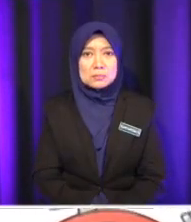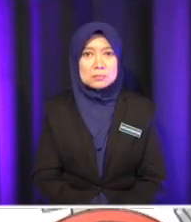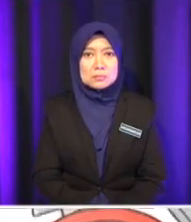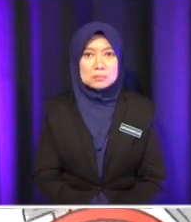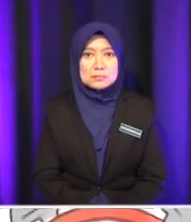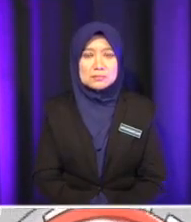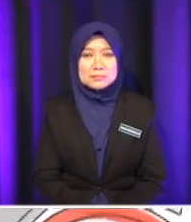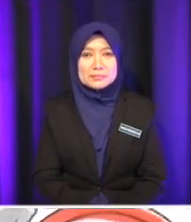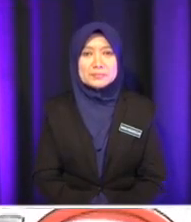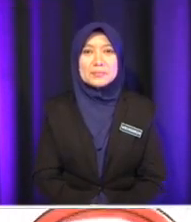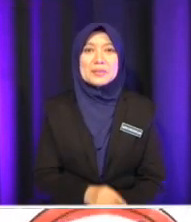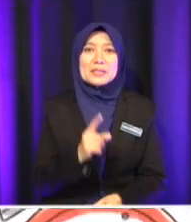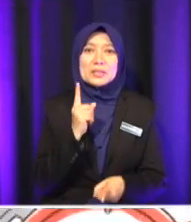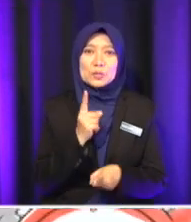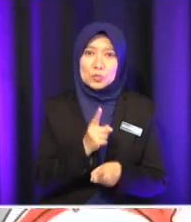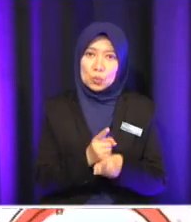seterusnya